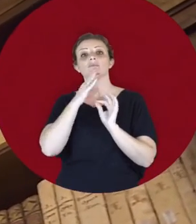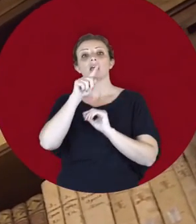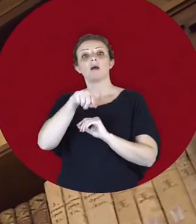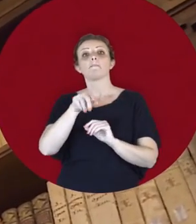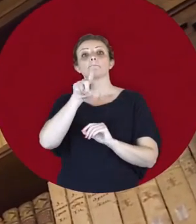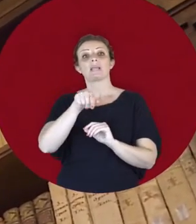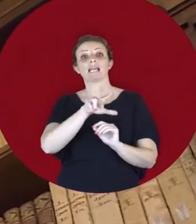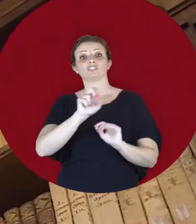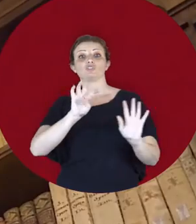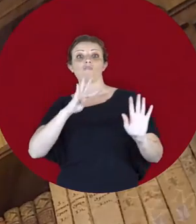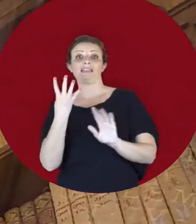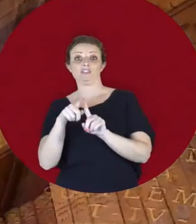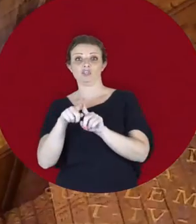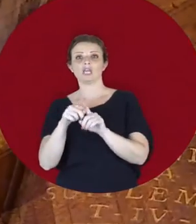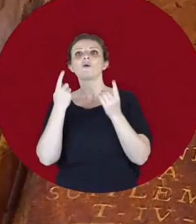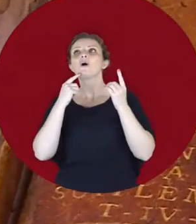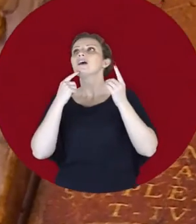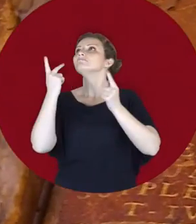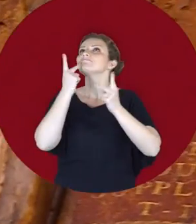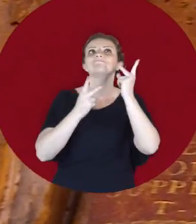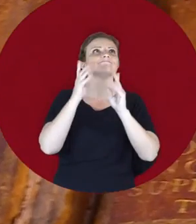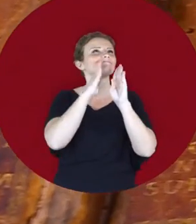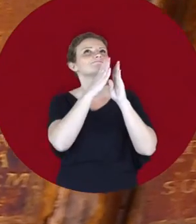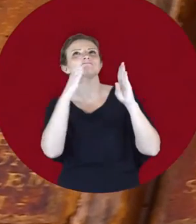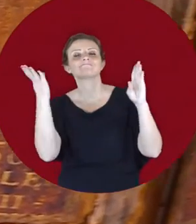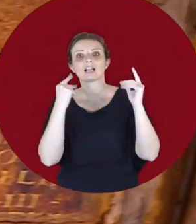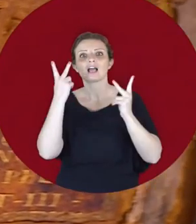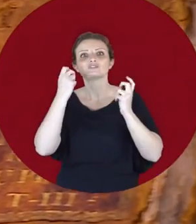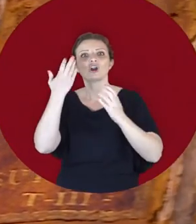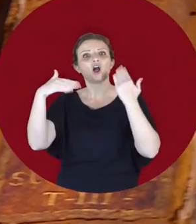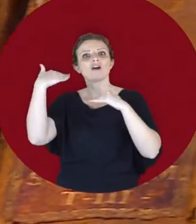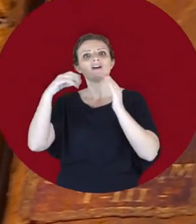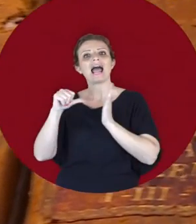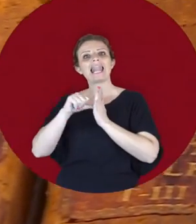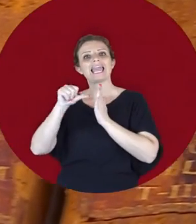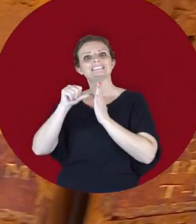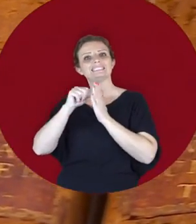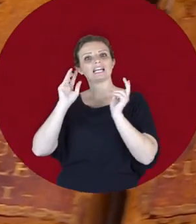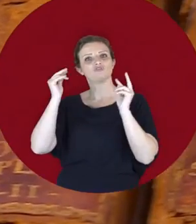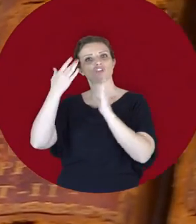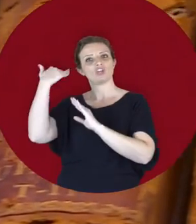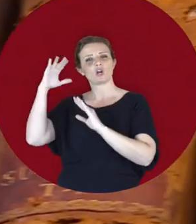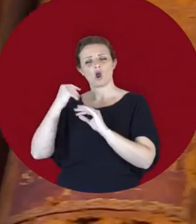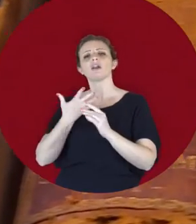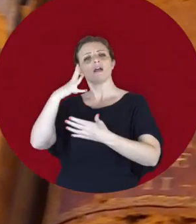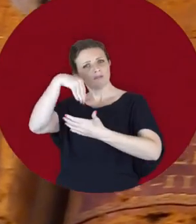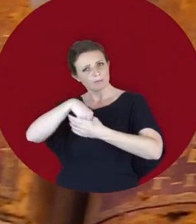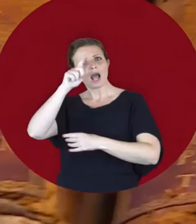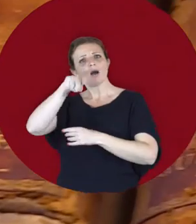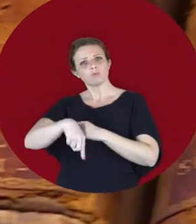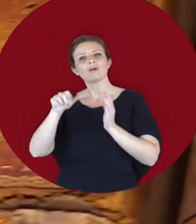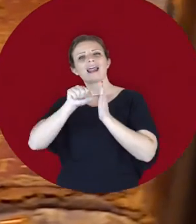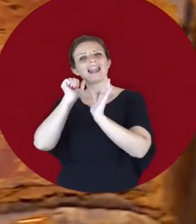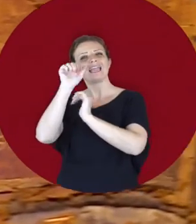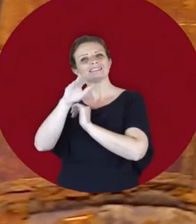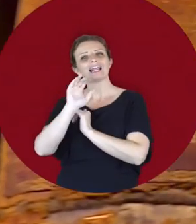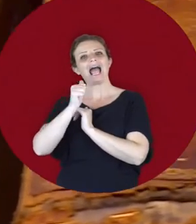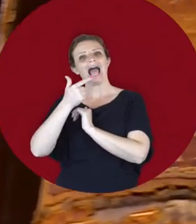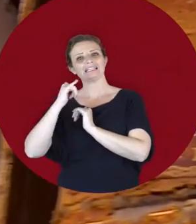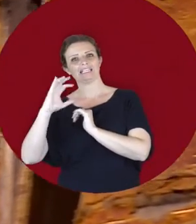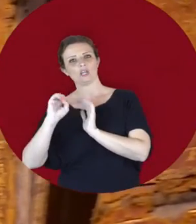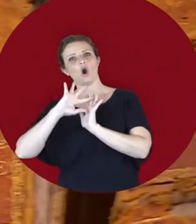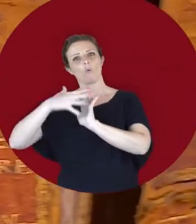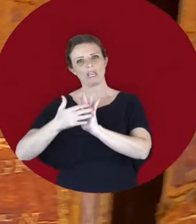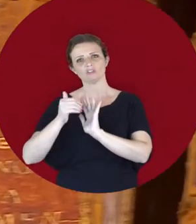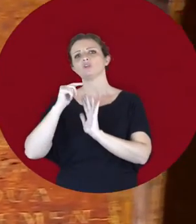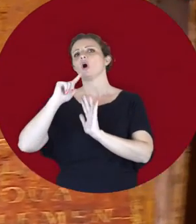nel 1345, rovistando tra i manoscritti, ritrovò una parte cospicua dell'epistolario di Cicerone, che comprendeva le